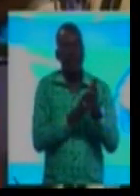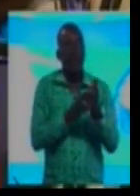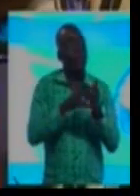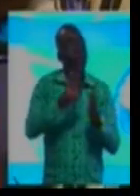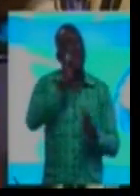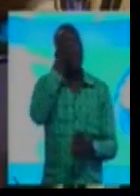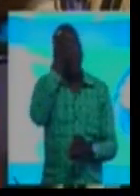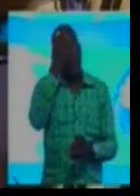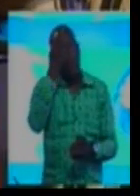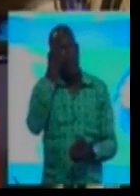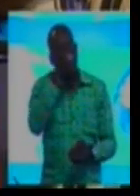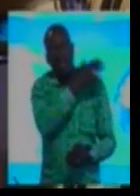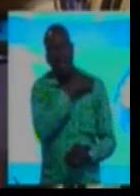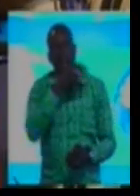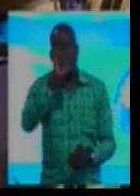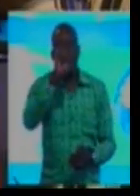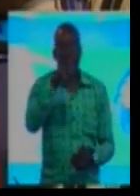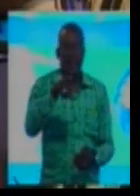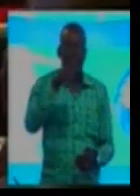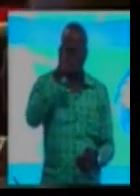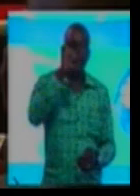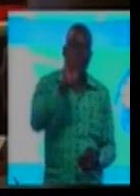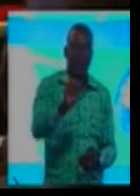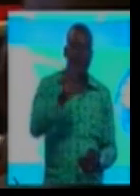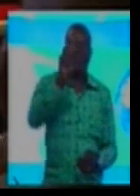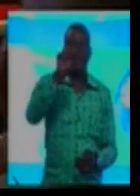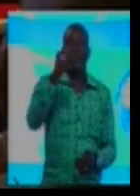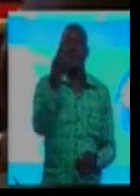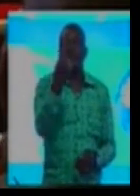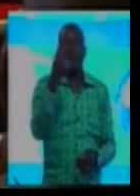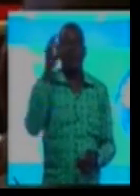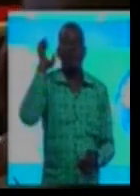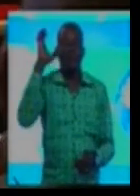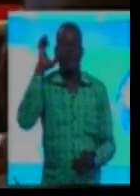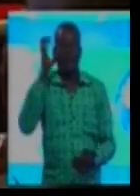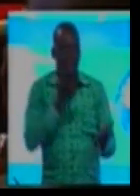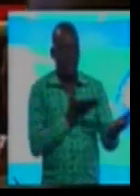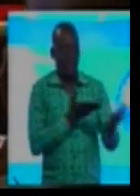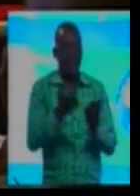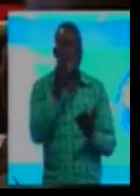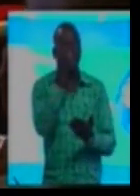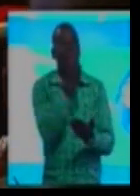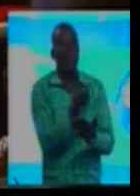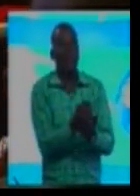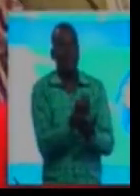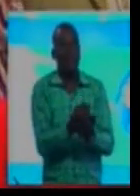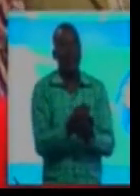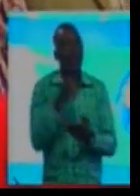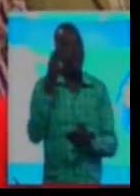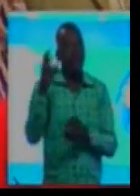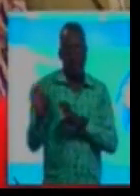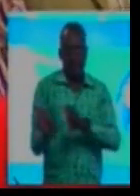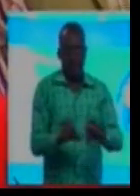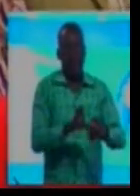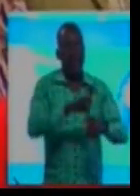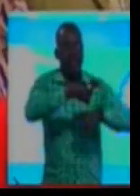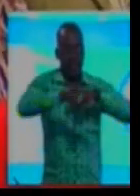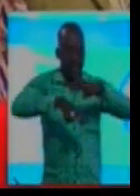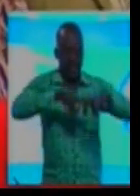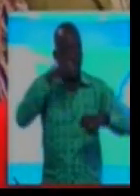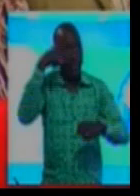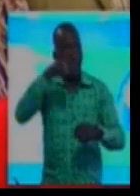de l'État et peu. Cette 21e conférence des services du Trésor va diagnostiquer sans complaisance